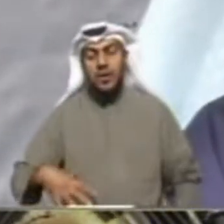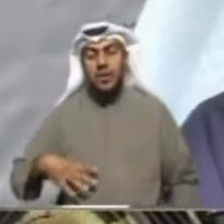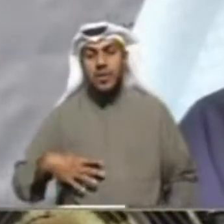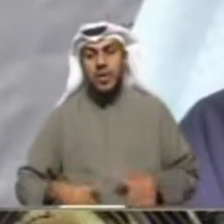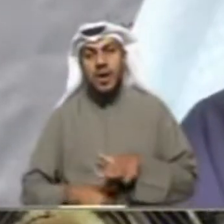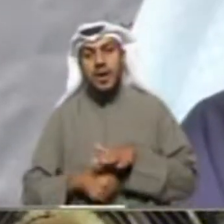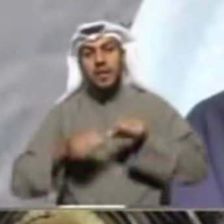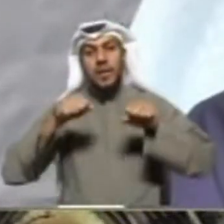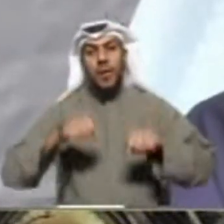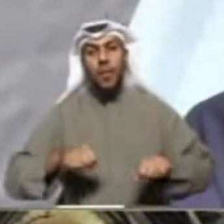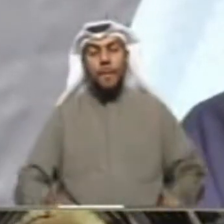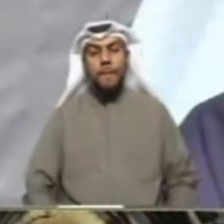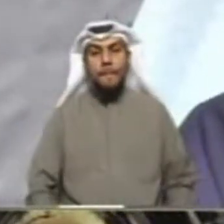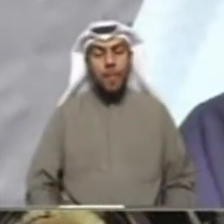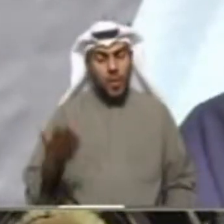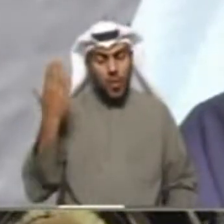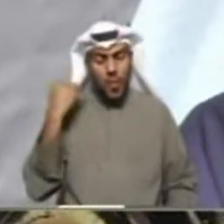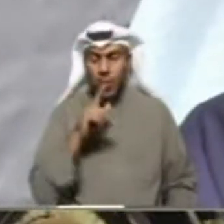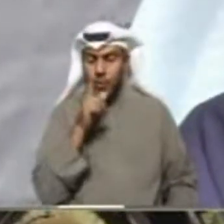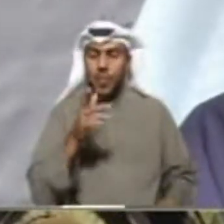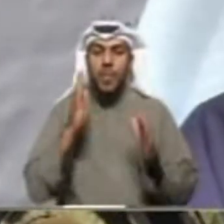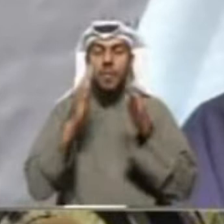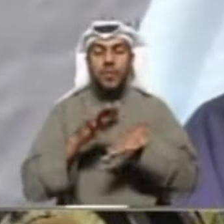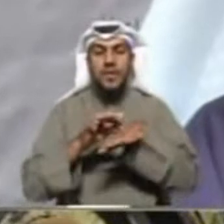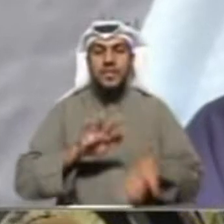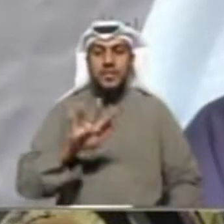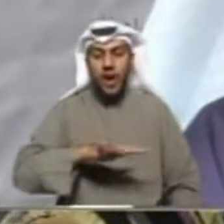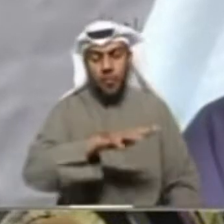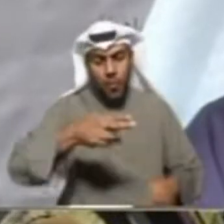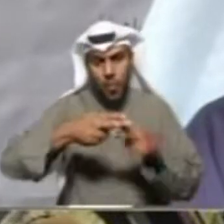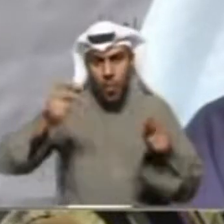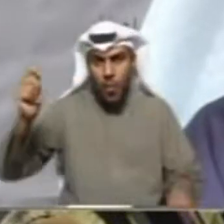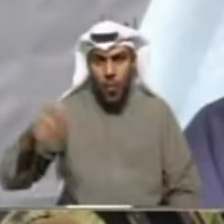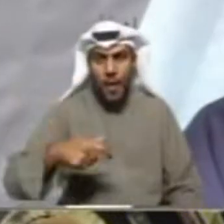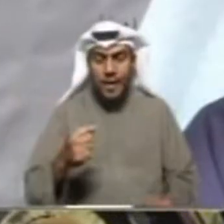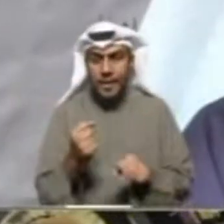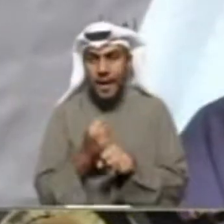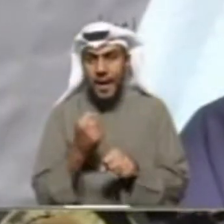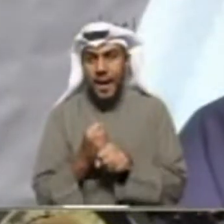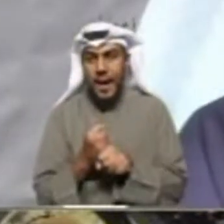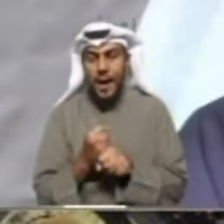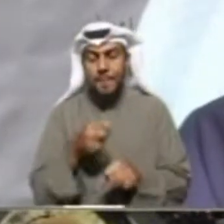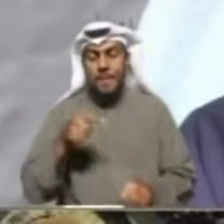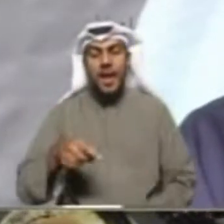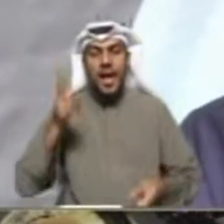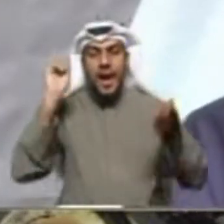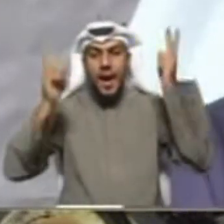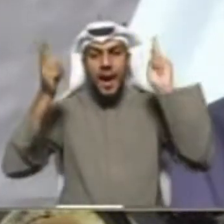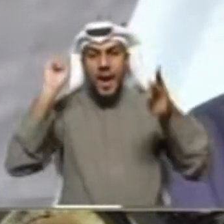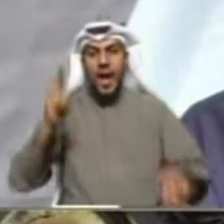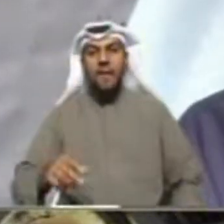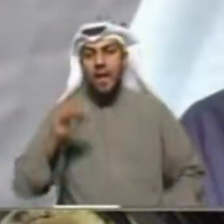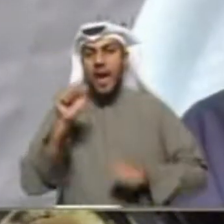الإمارة، وأيضا نبارك للشعب الكويتي هذه الاحتفالات، وإحنا في وزارة